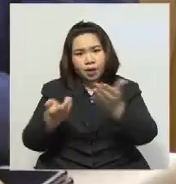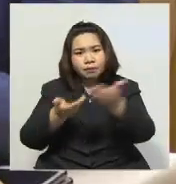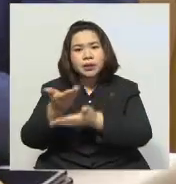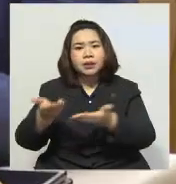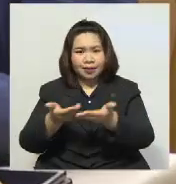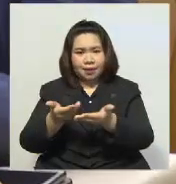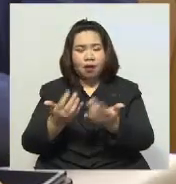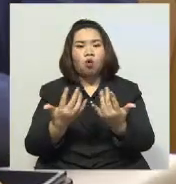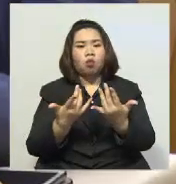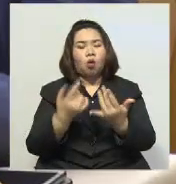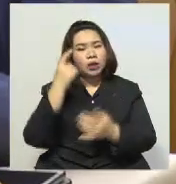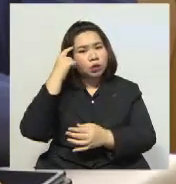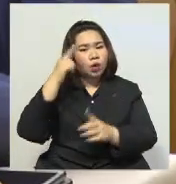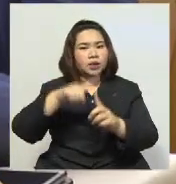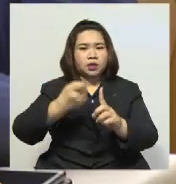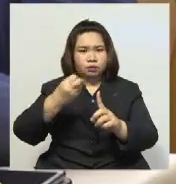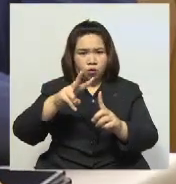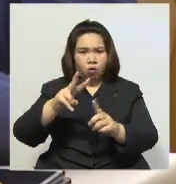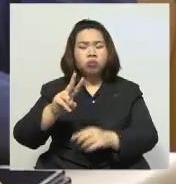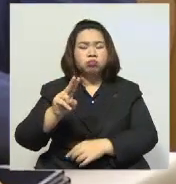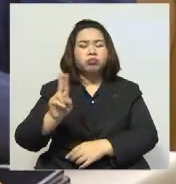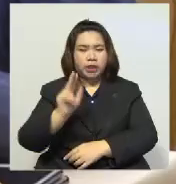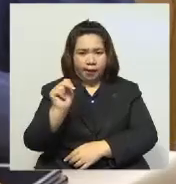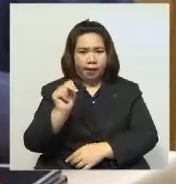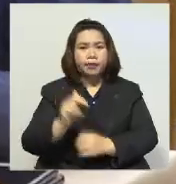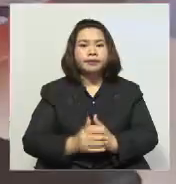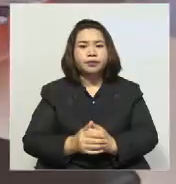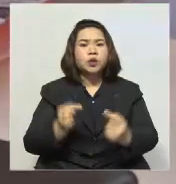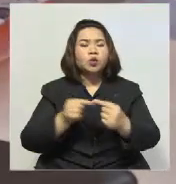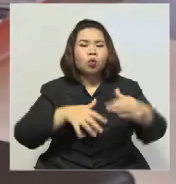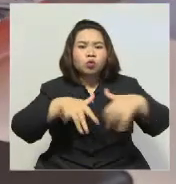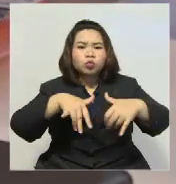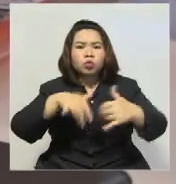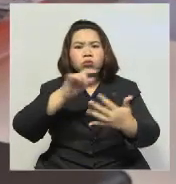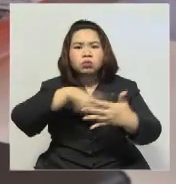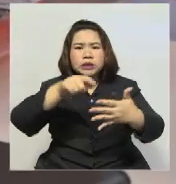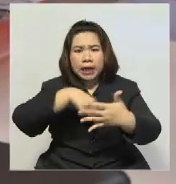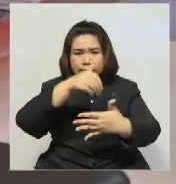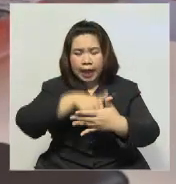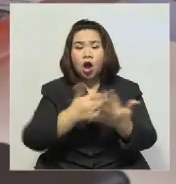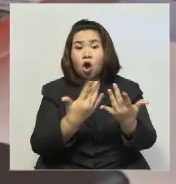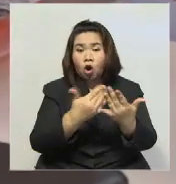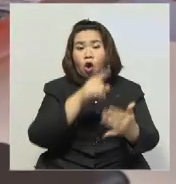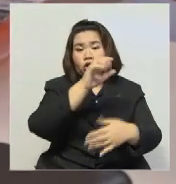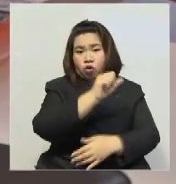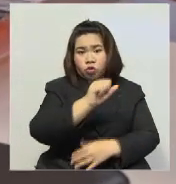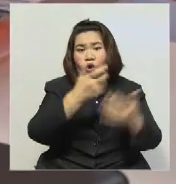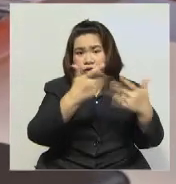ก็คาดว่าจะมีผลบังคับใช้เดือนธันวาคมนี้ค่ะซึ่งการเลือกตั้งท้องถิ่นจะเกิดขึ้นหลังการเลือกตั้งส.ส.90